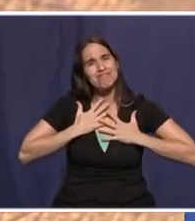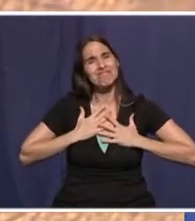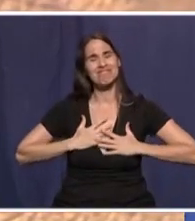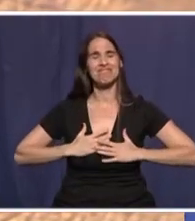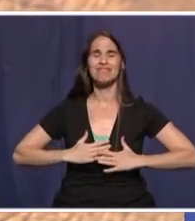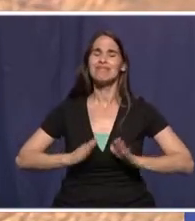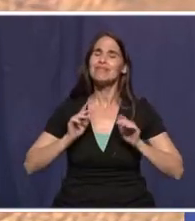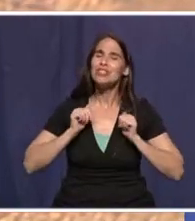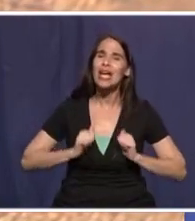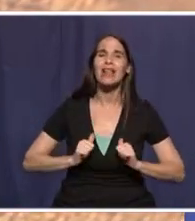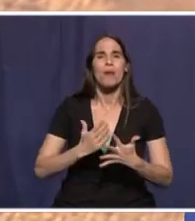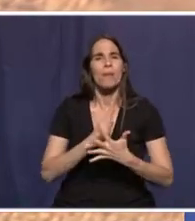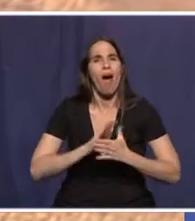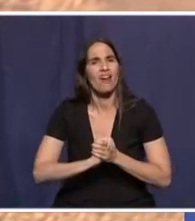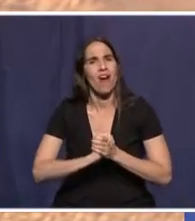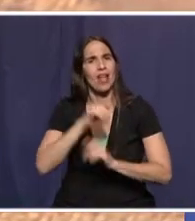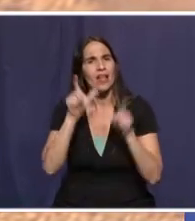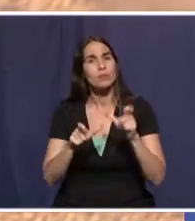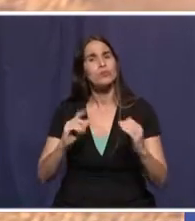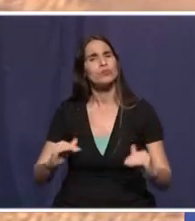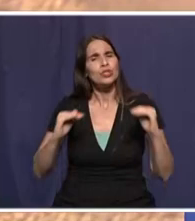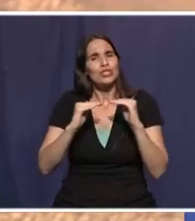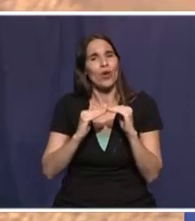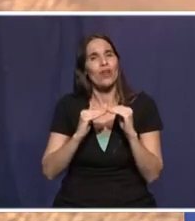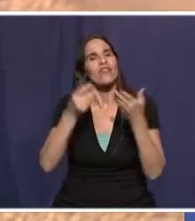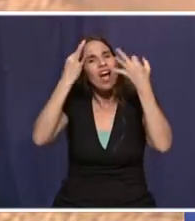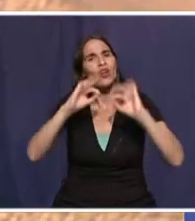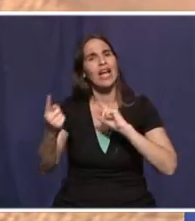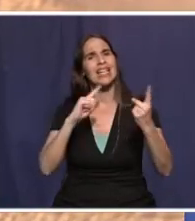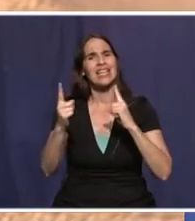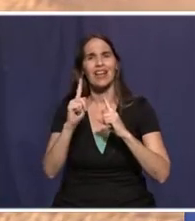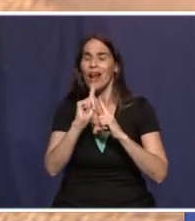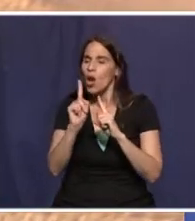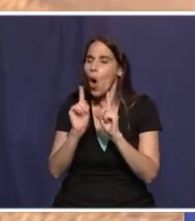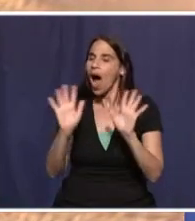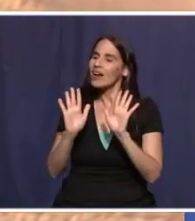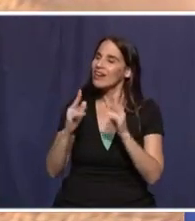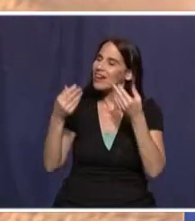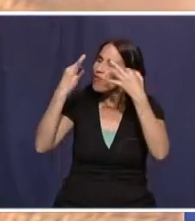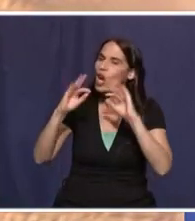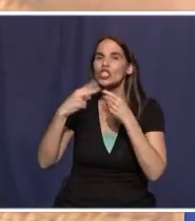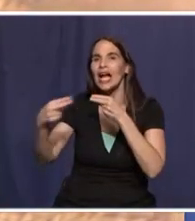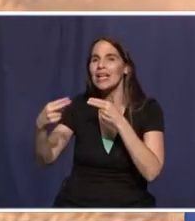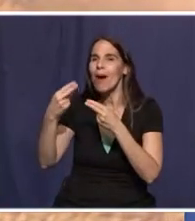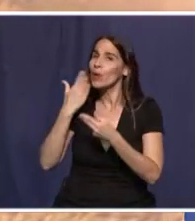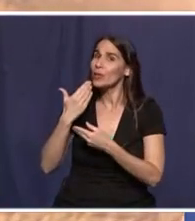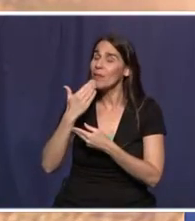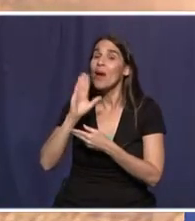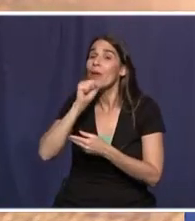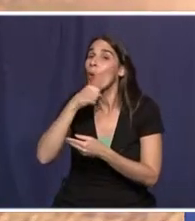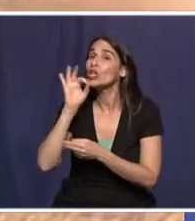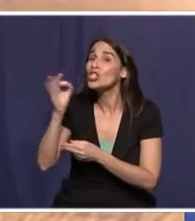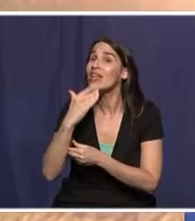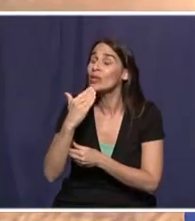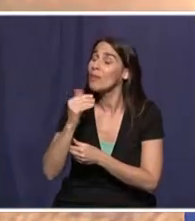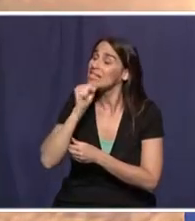בשקט, באחוות אדם, בשוויון, בכבוד הדדי, לא רק לשכנים שלי היהודים, אלא למורשת שלהם,